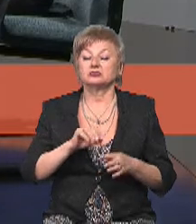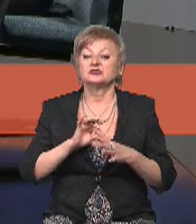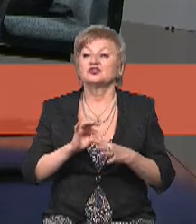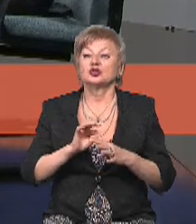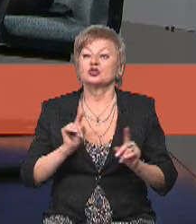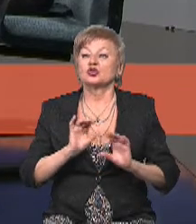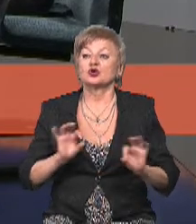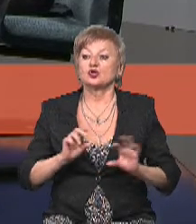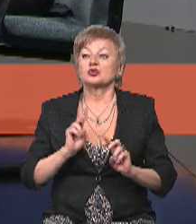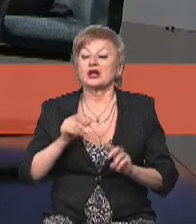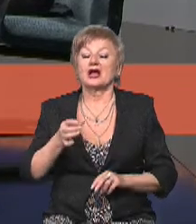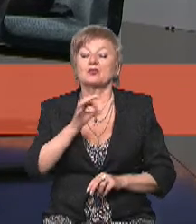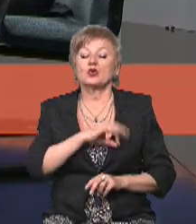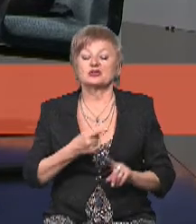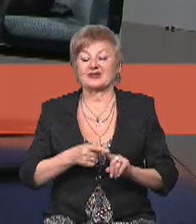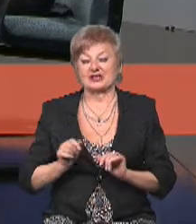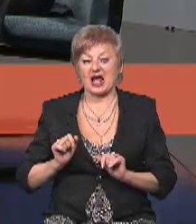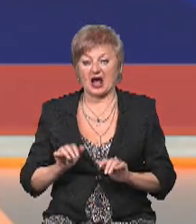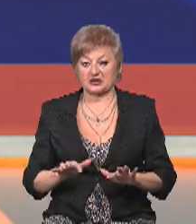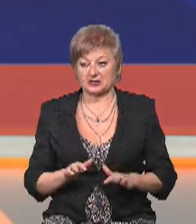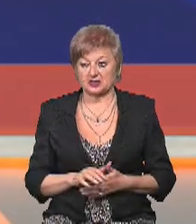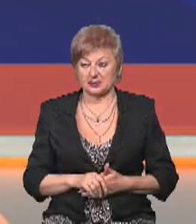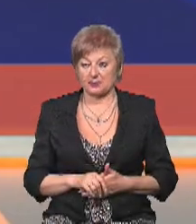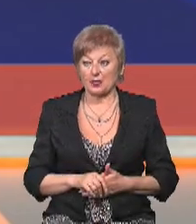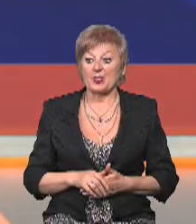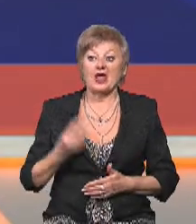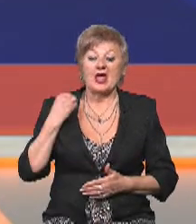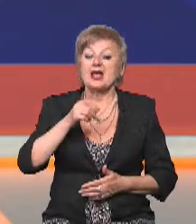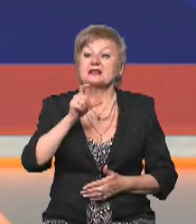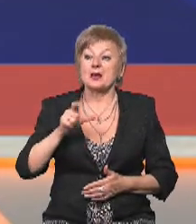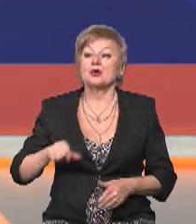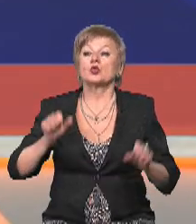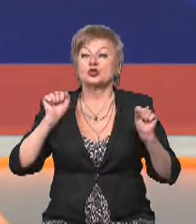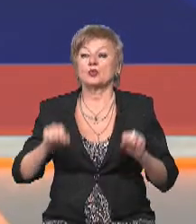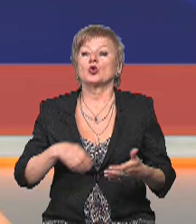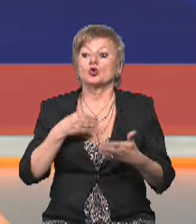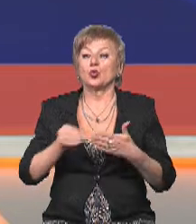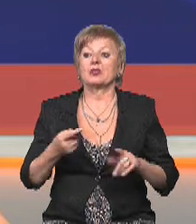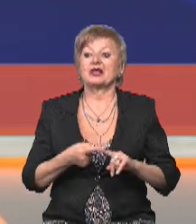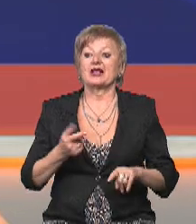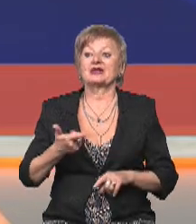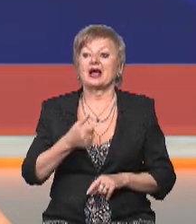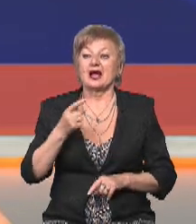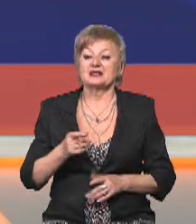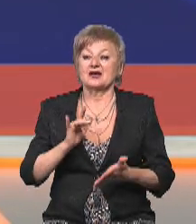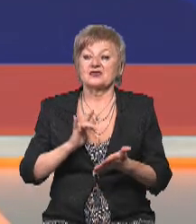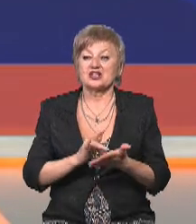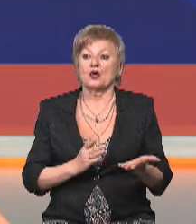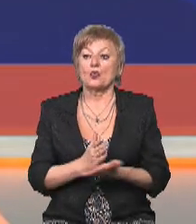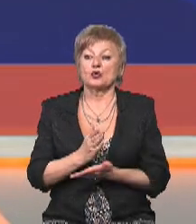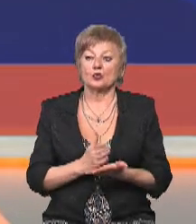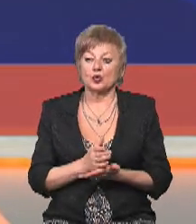можуть скористуватися цією акцією? Запоріжці можуть придбати цей газ в центрах обслуговування